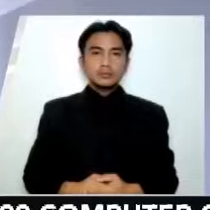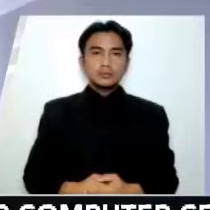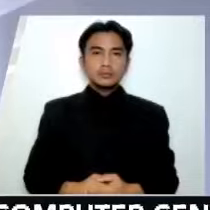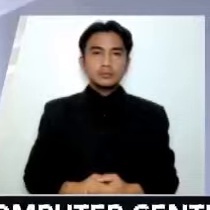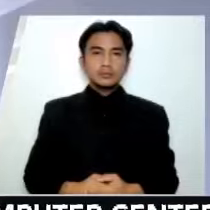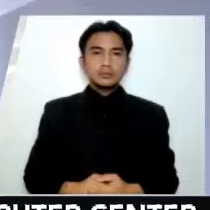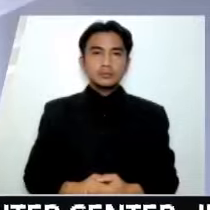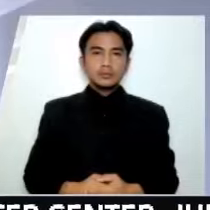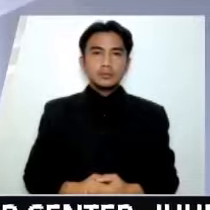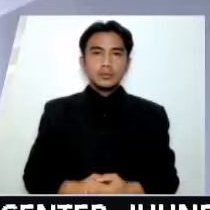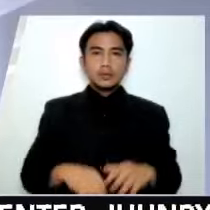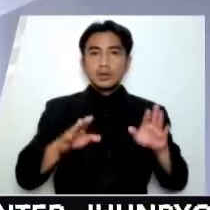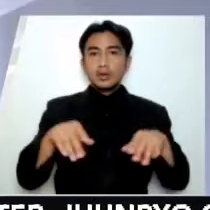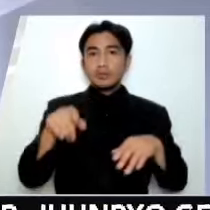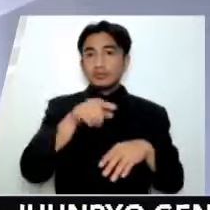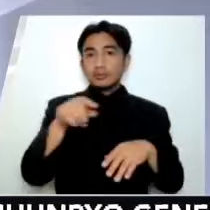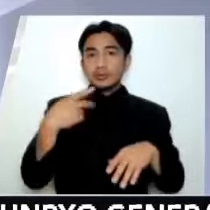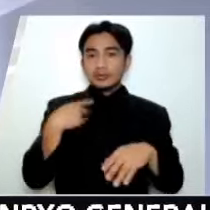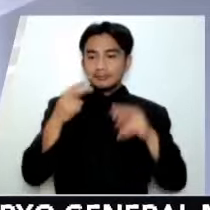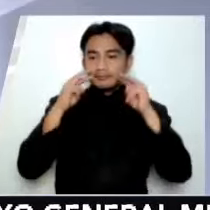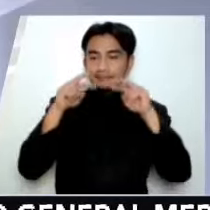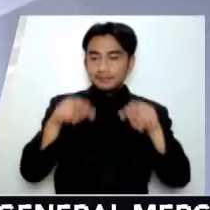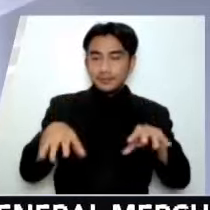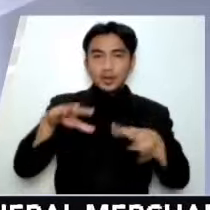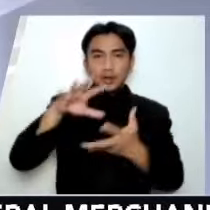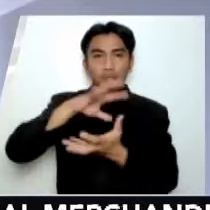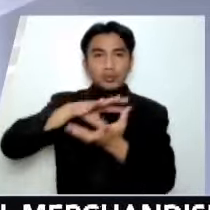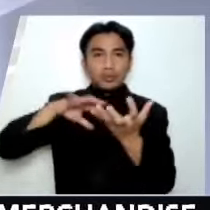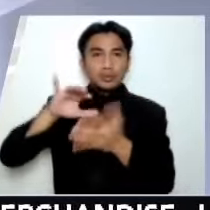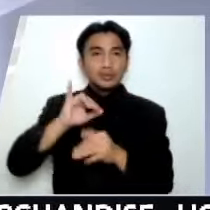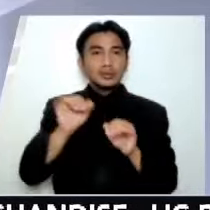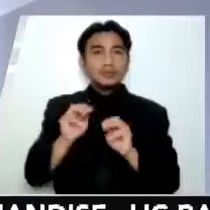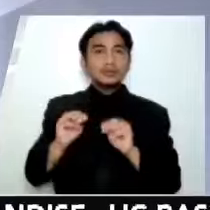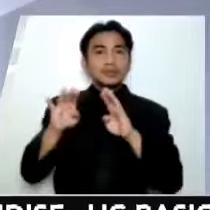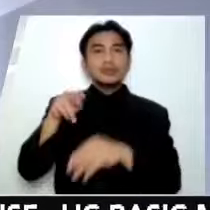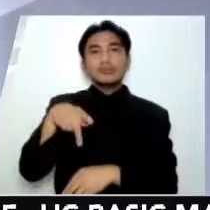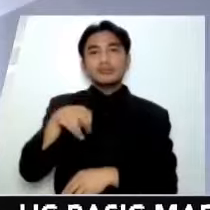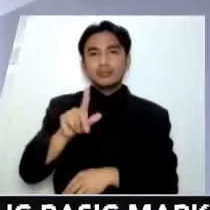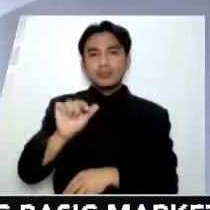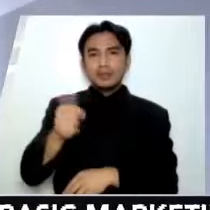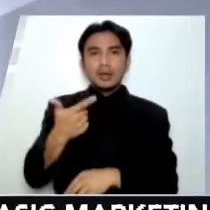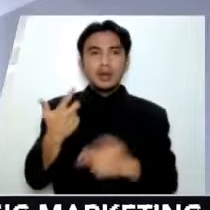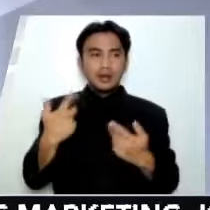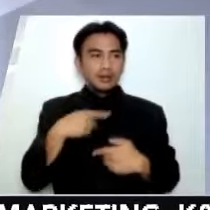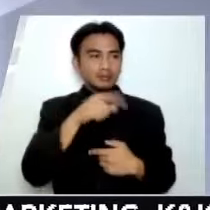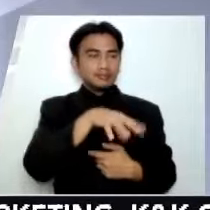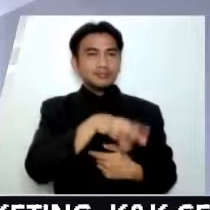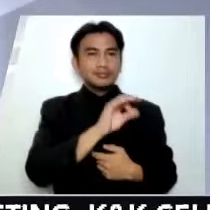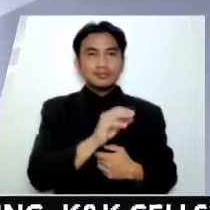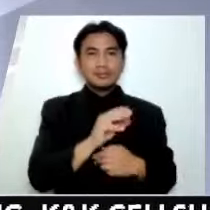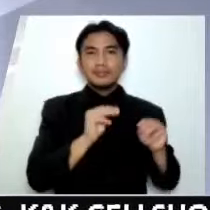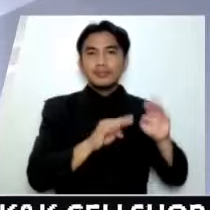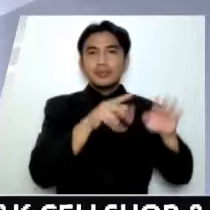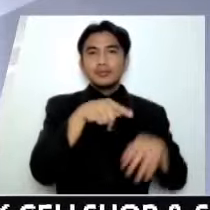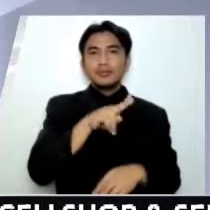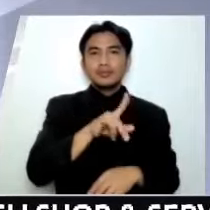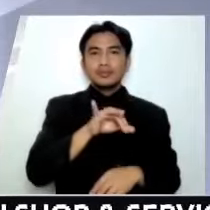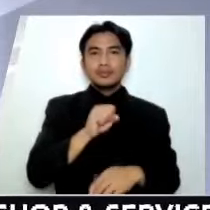Kung Sea of Clouds tulad sa Mount Pulag ang nais pagmasdan, meron din tayo niyan sa Mount Culis sa Tanay, Rizal.